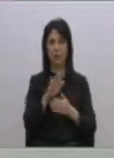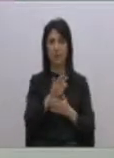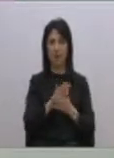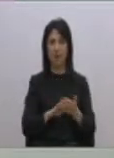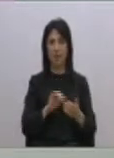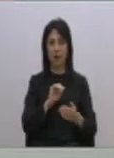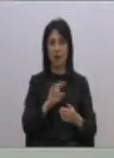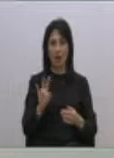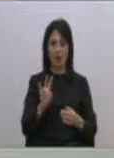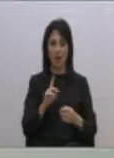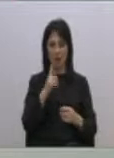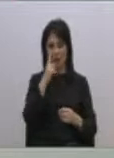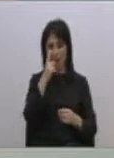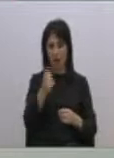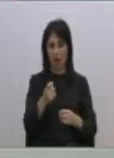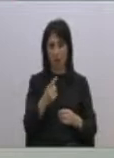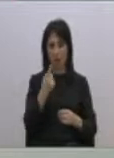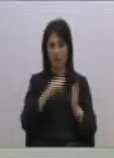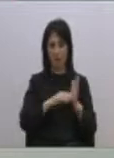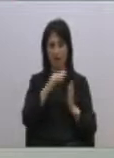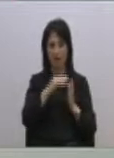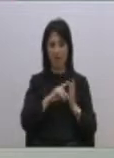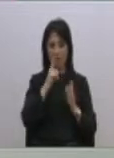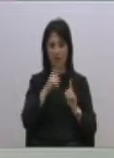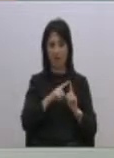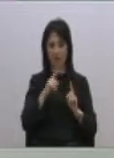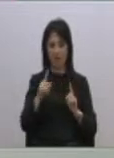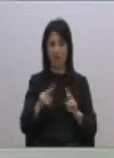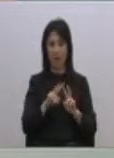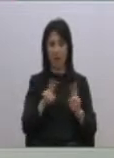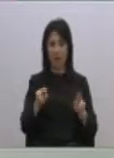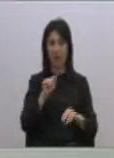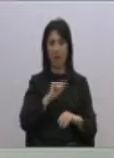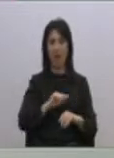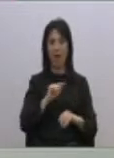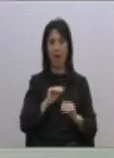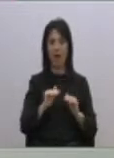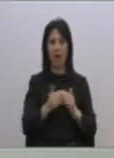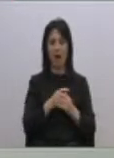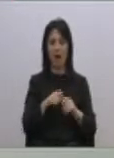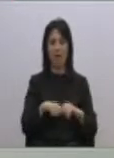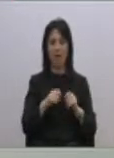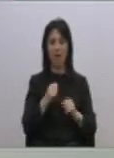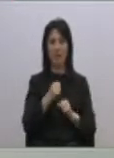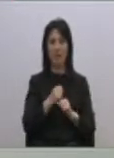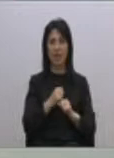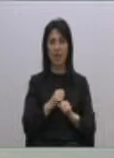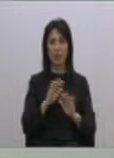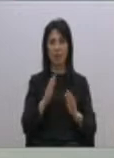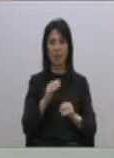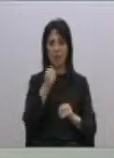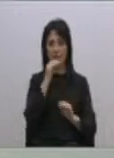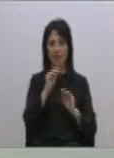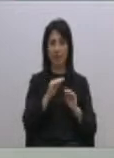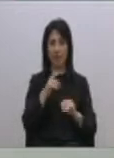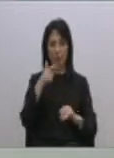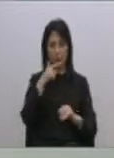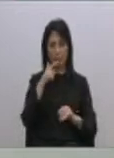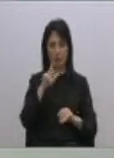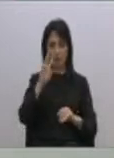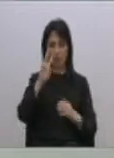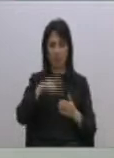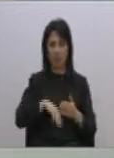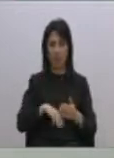visan, Arhile vidin, erti calendarul țilis gal mobașe analogii uri hasiatis, ahali dar uve vișcea de niște coși, infrastructurii, operatorii, da geare